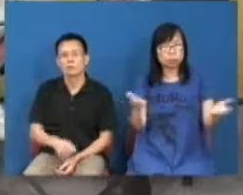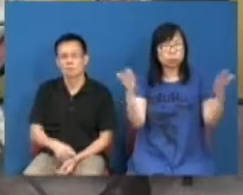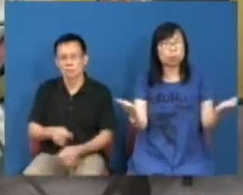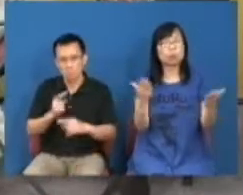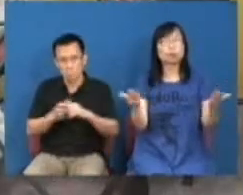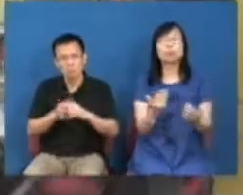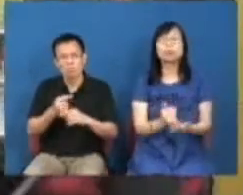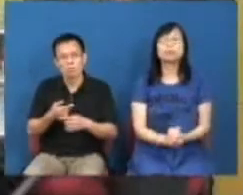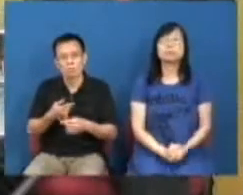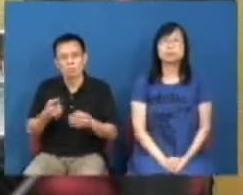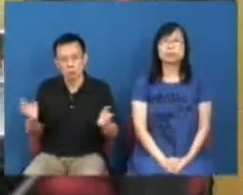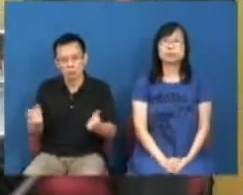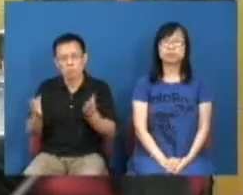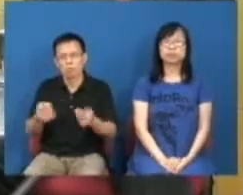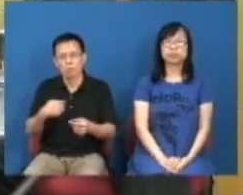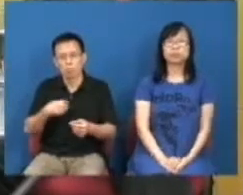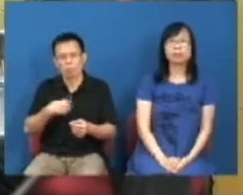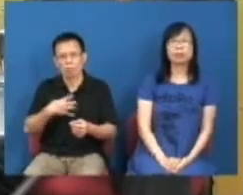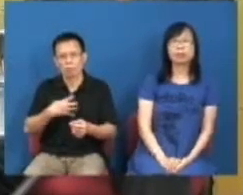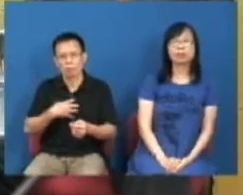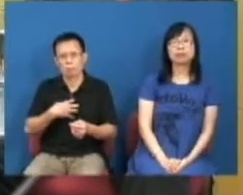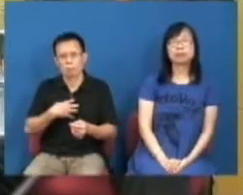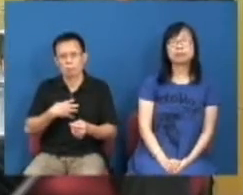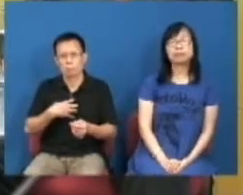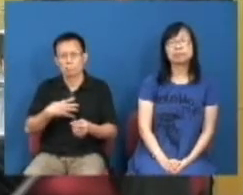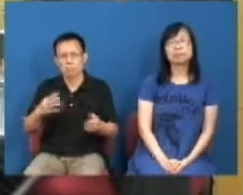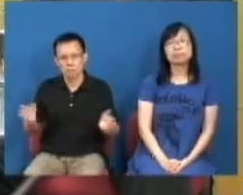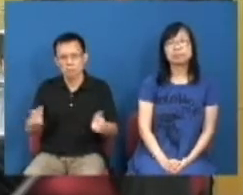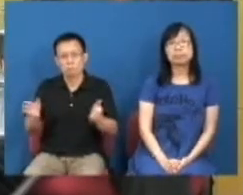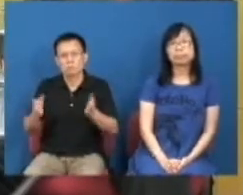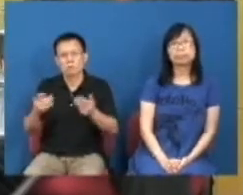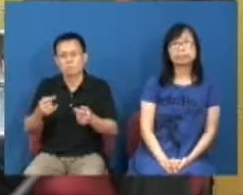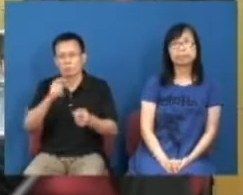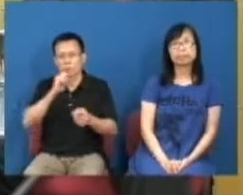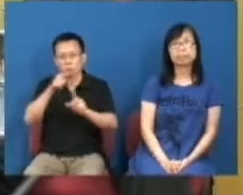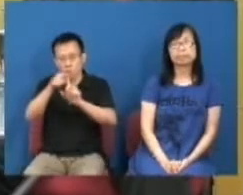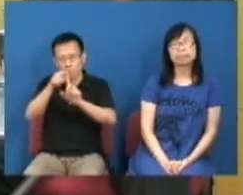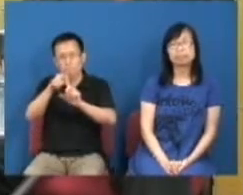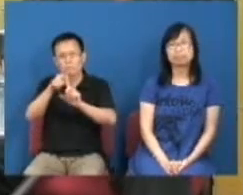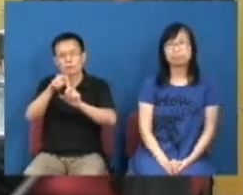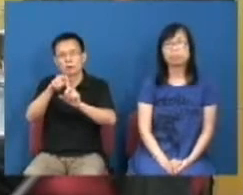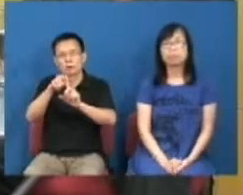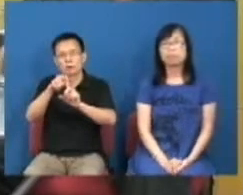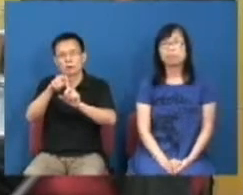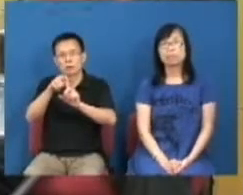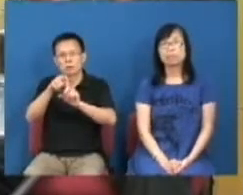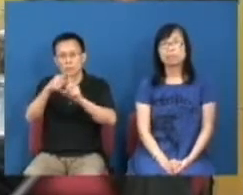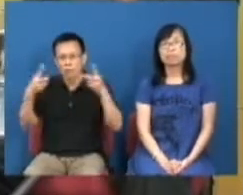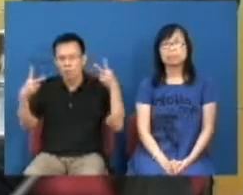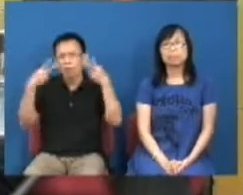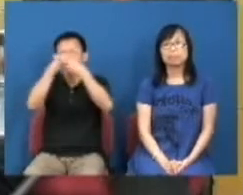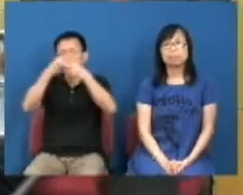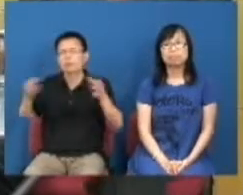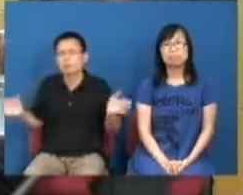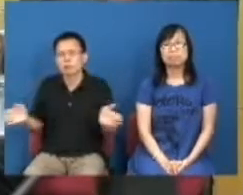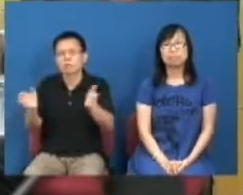的推動，但是我總是覺得推動有方式，是有目標，盲目推動呢就